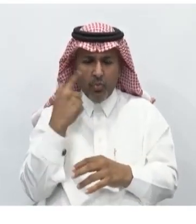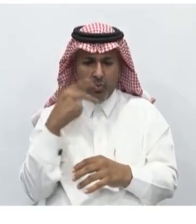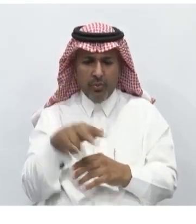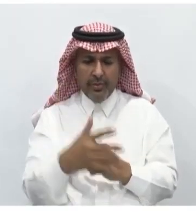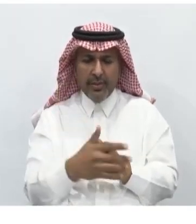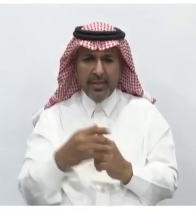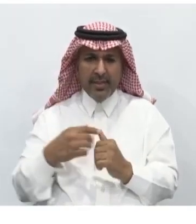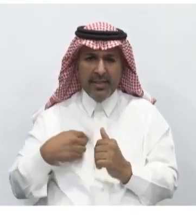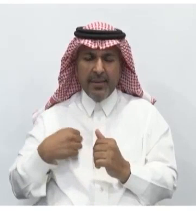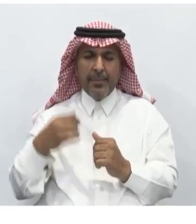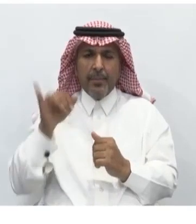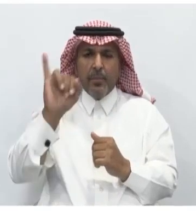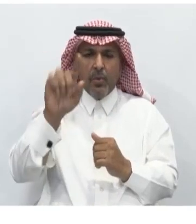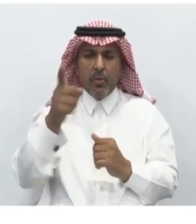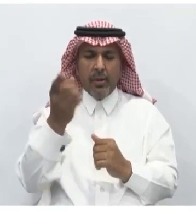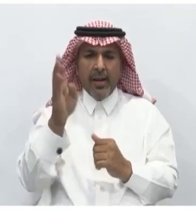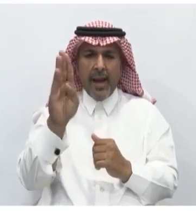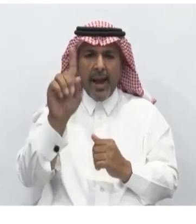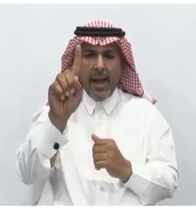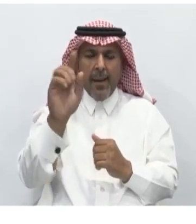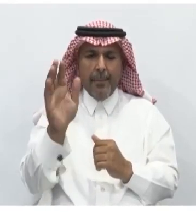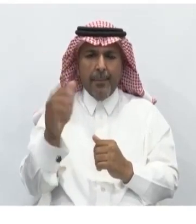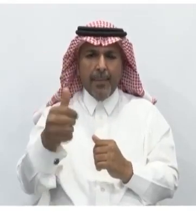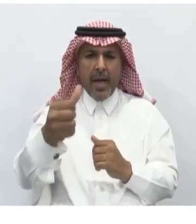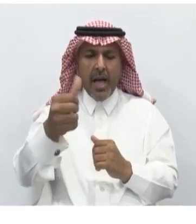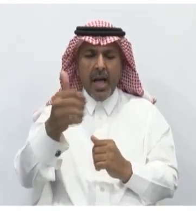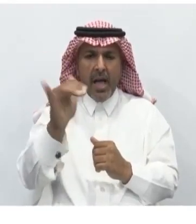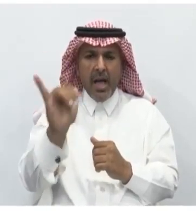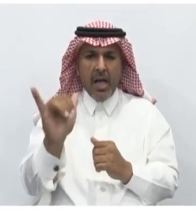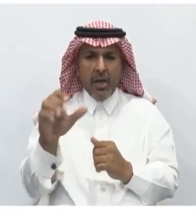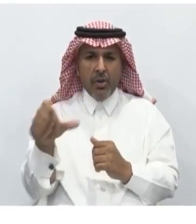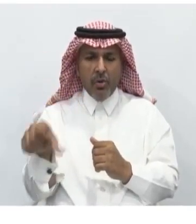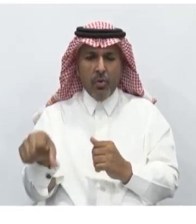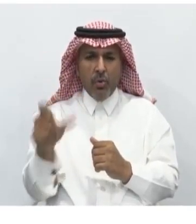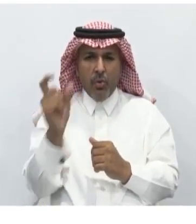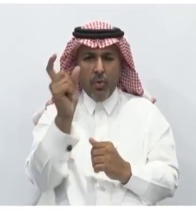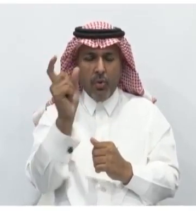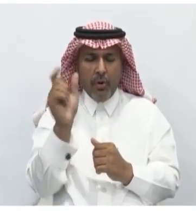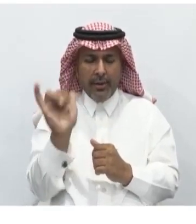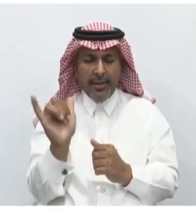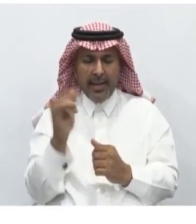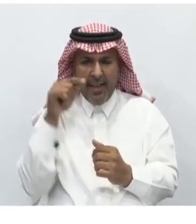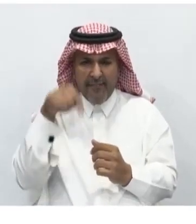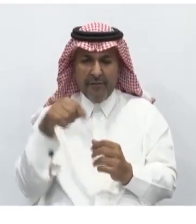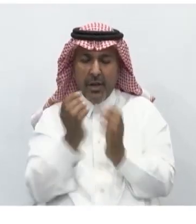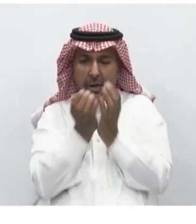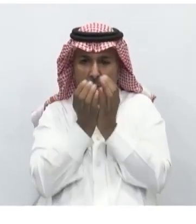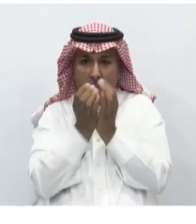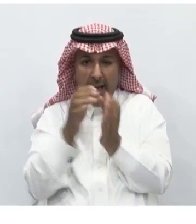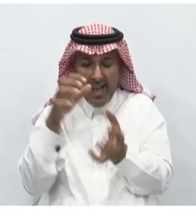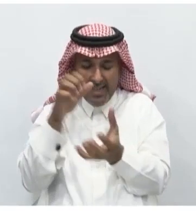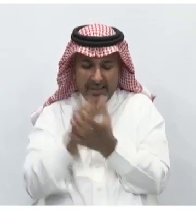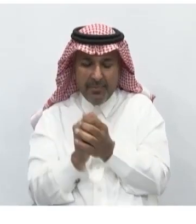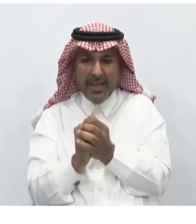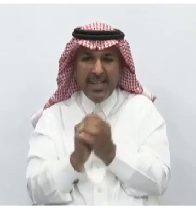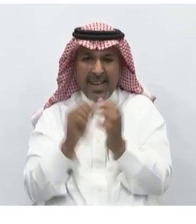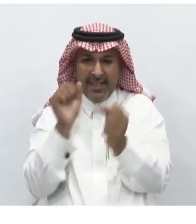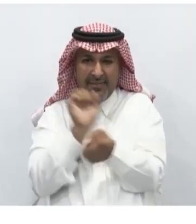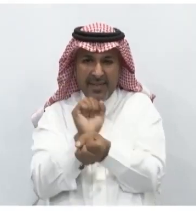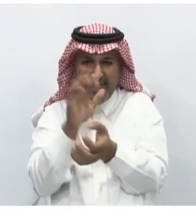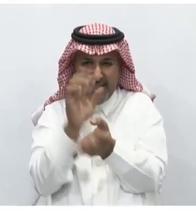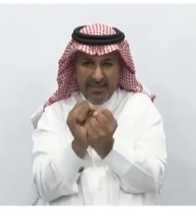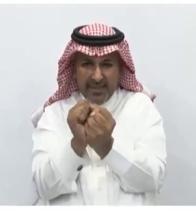أيوني احتجزت فيه جزيئات الماء في داخله. سمي المركب الذي صيغته SrCl2